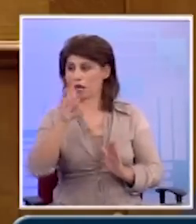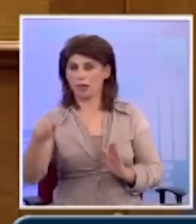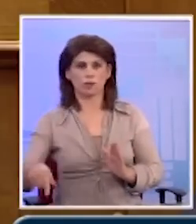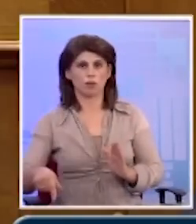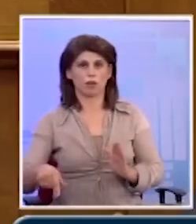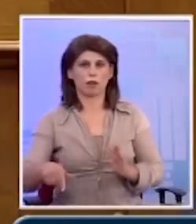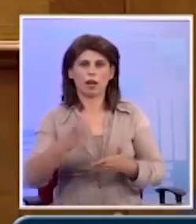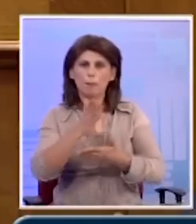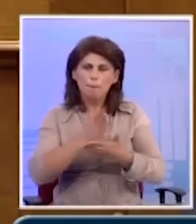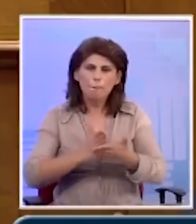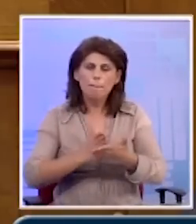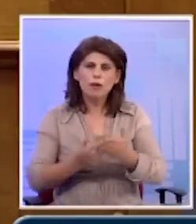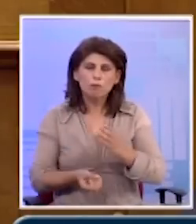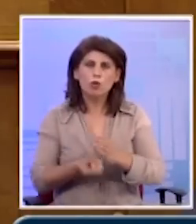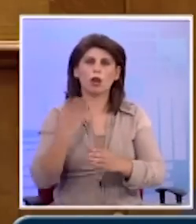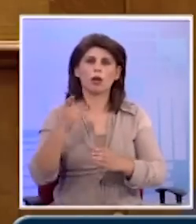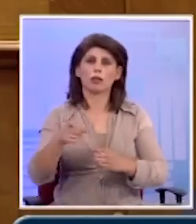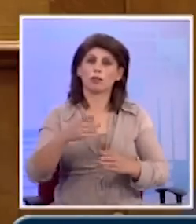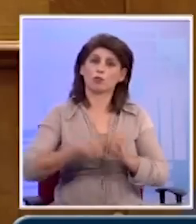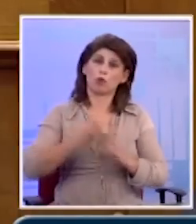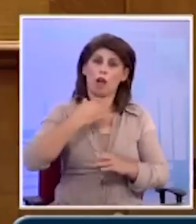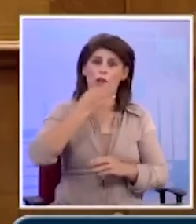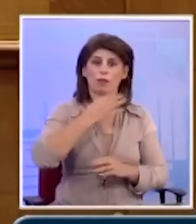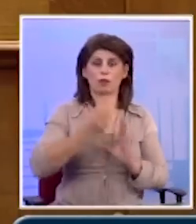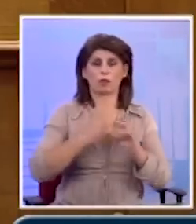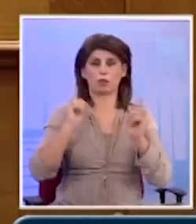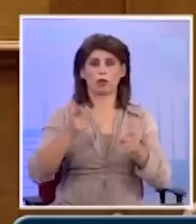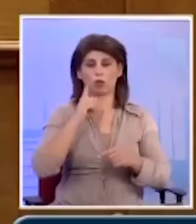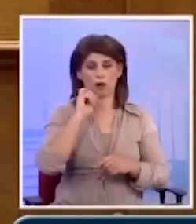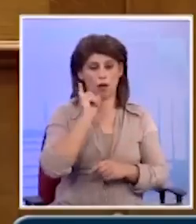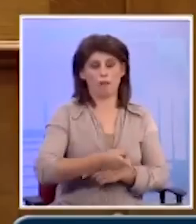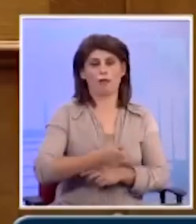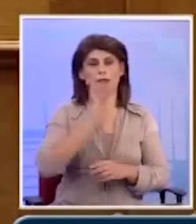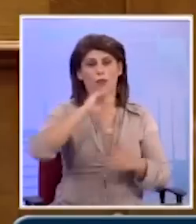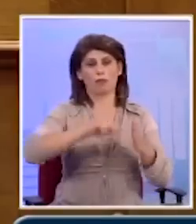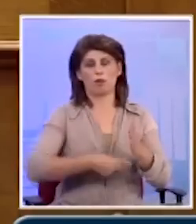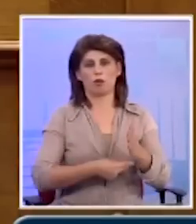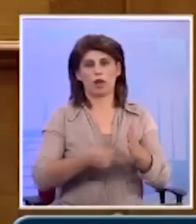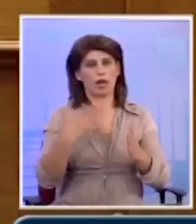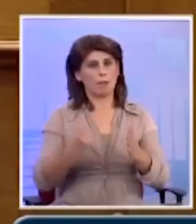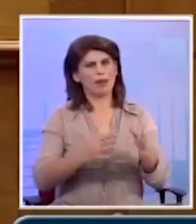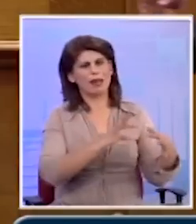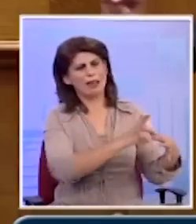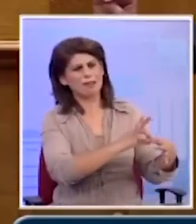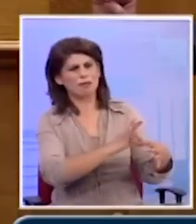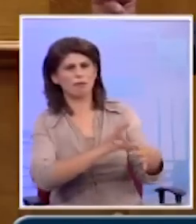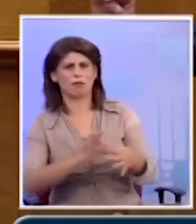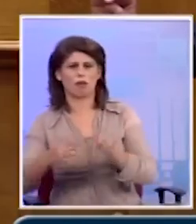τομή, σύμφωνα με το καινούριο αφήγημα της Νέας Δημοκρατίας, όταν επιβλήθηκαν τα μνημόνια. Υπάρχει ένα